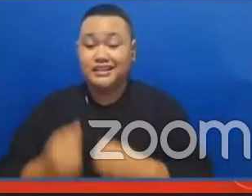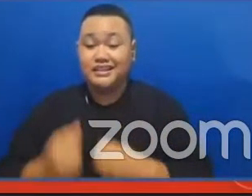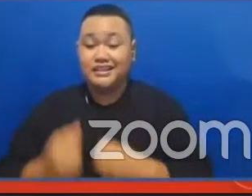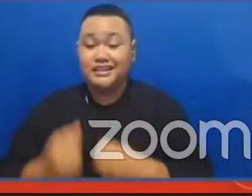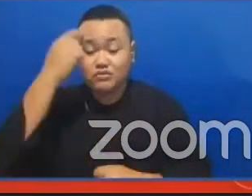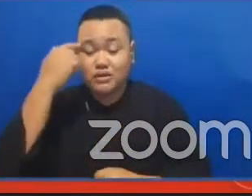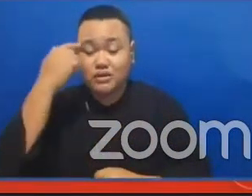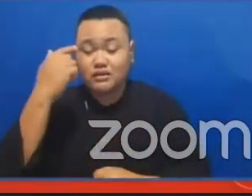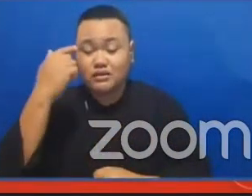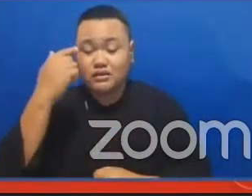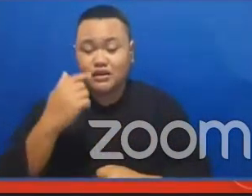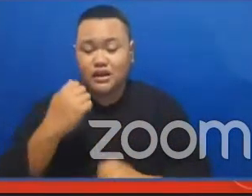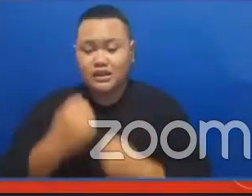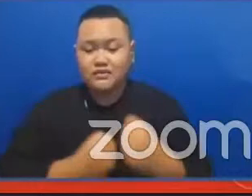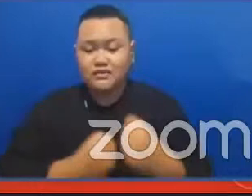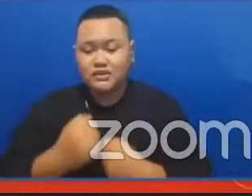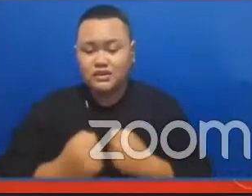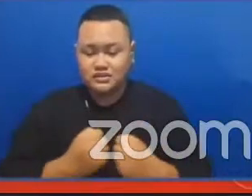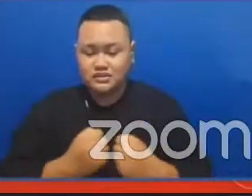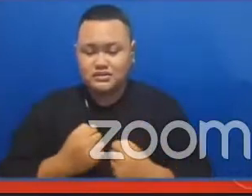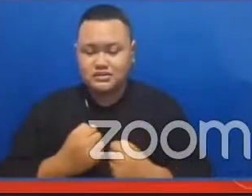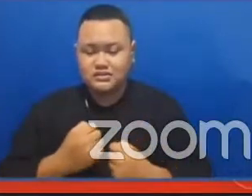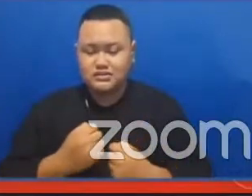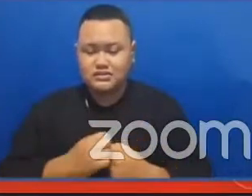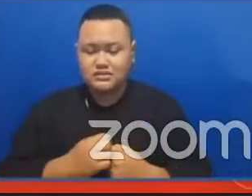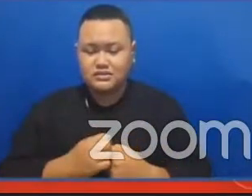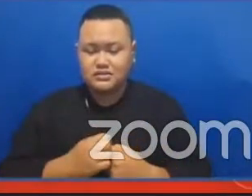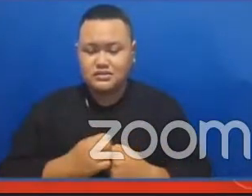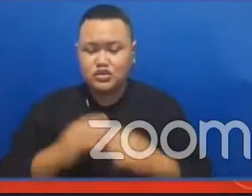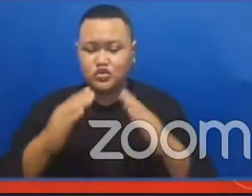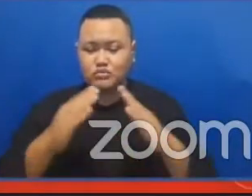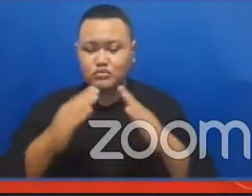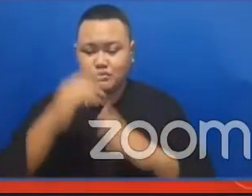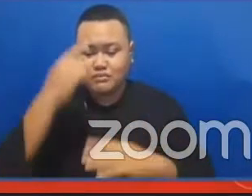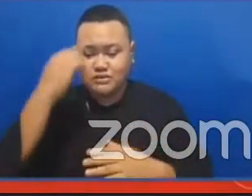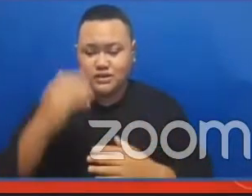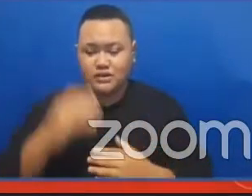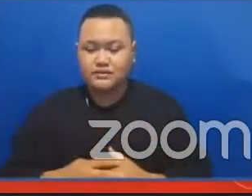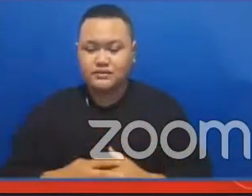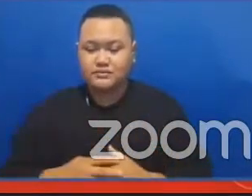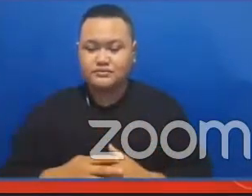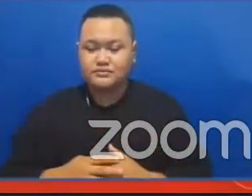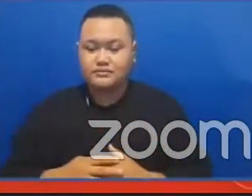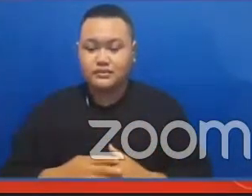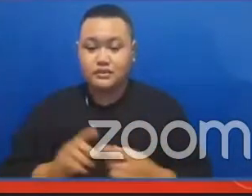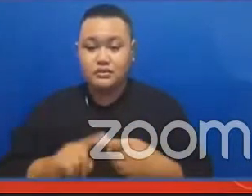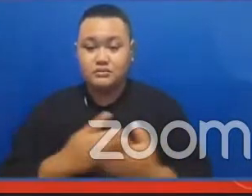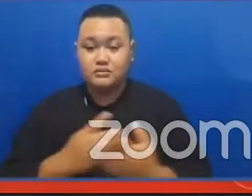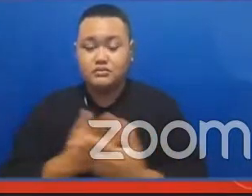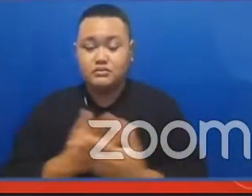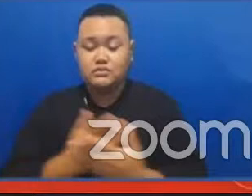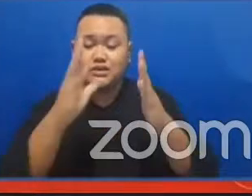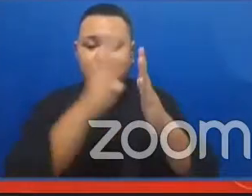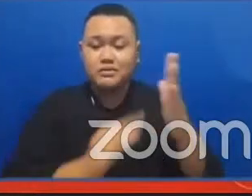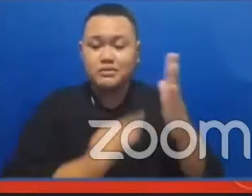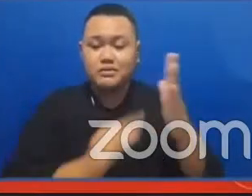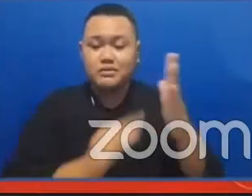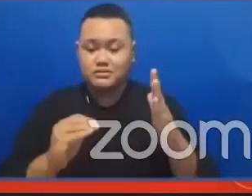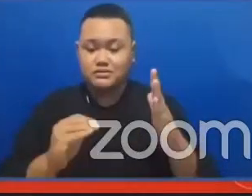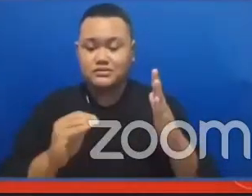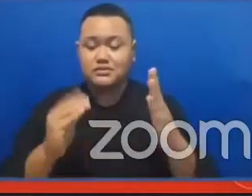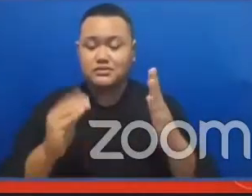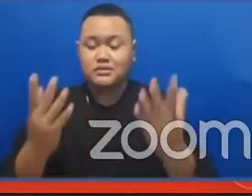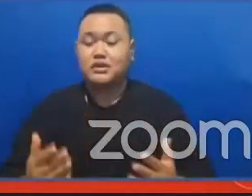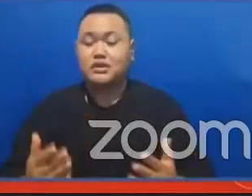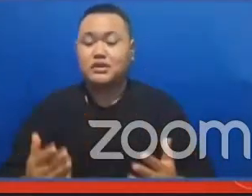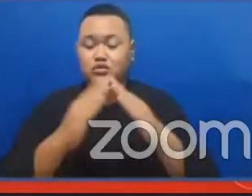Kemudian nanti Bapak Ibu bisa mengakses atau menginstal rumah belajar apps-nya. Ya.